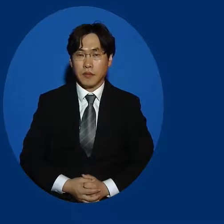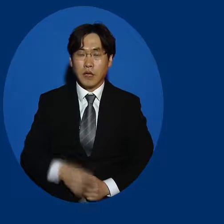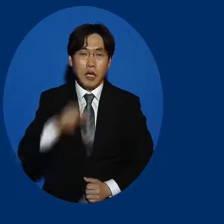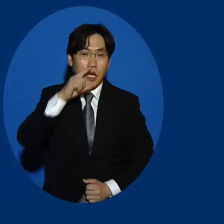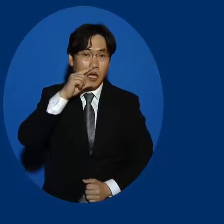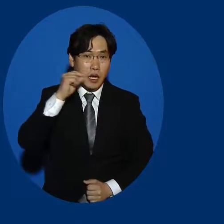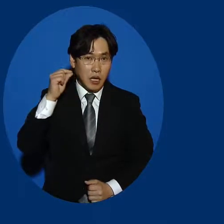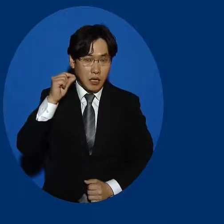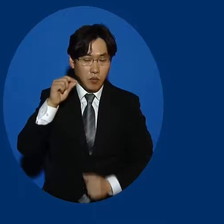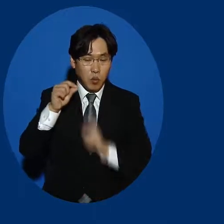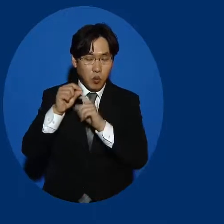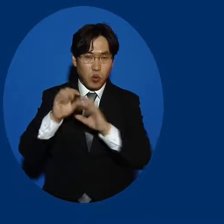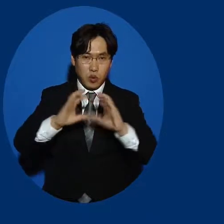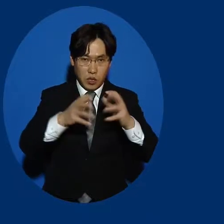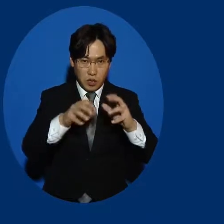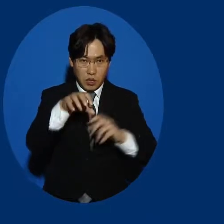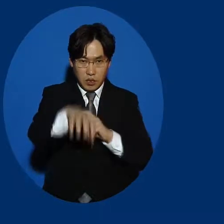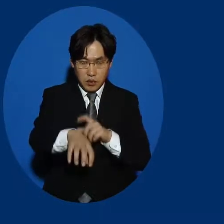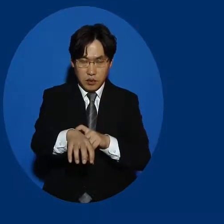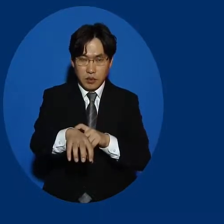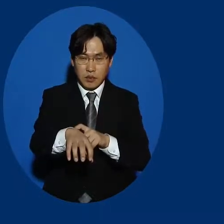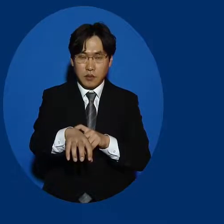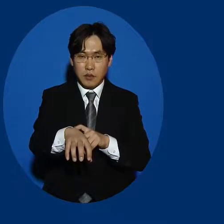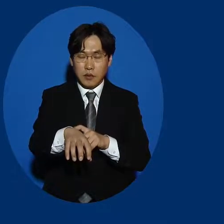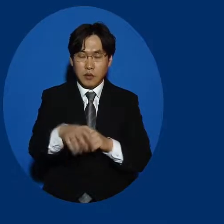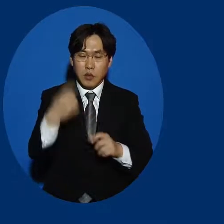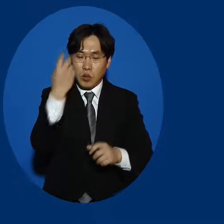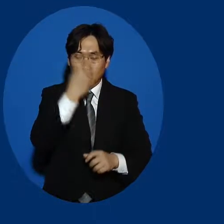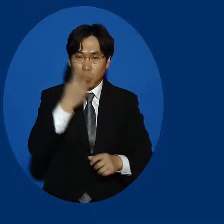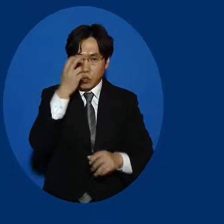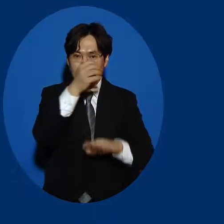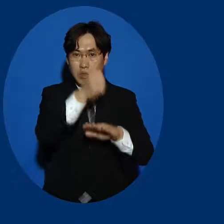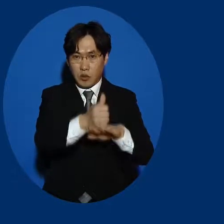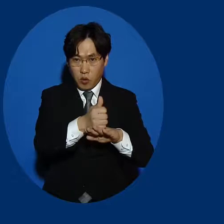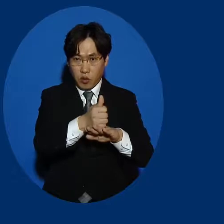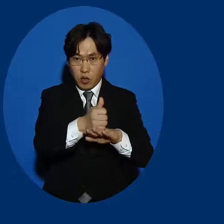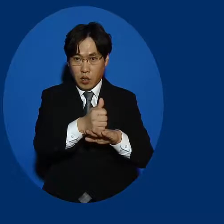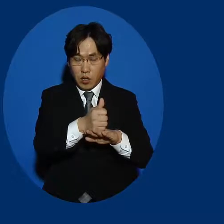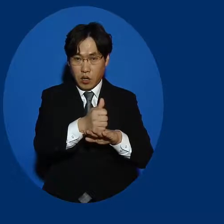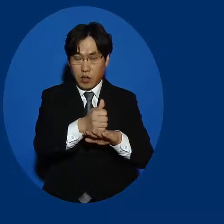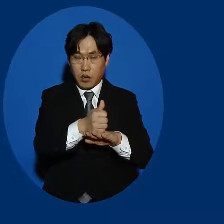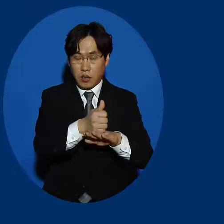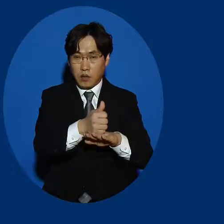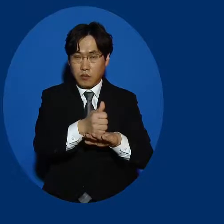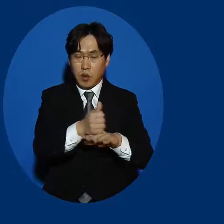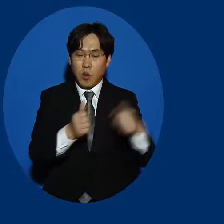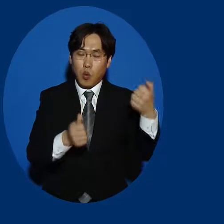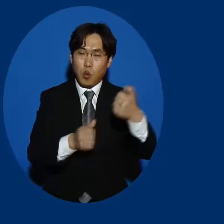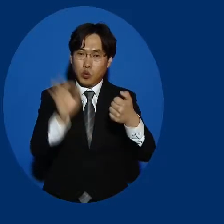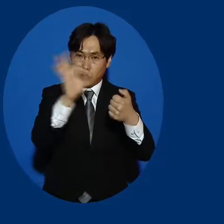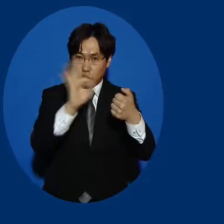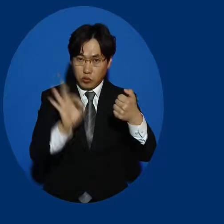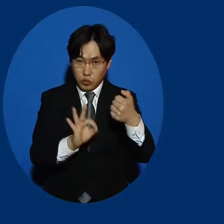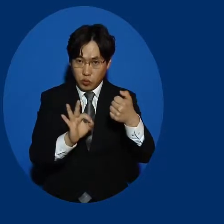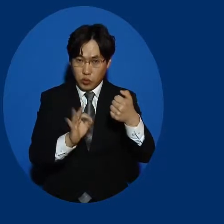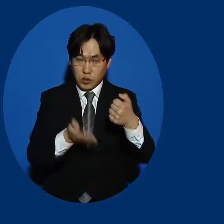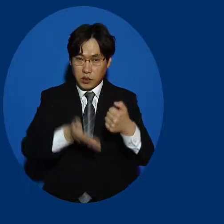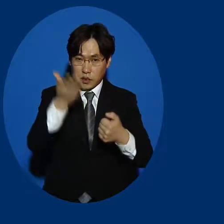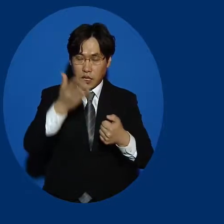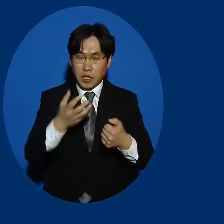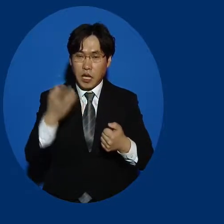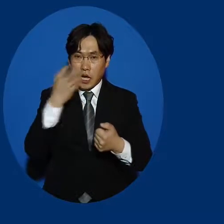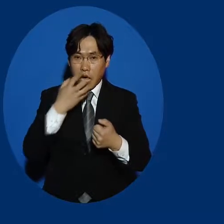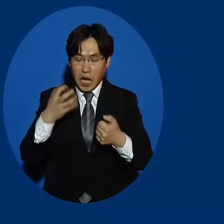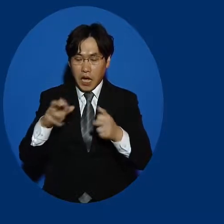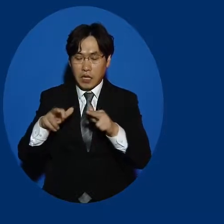일본에 있는 장애인 평생교육 프로그램을 조사한 데이터의 보고에 따르면 50% 이상이